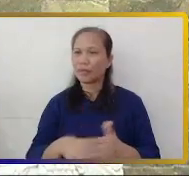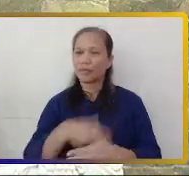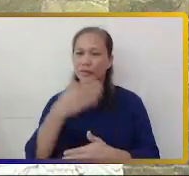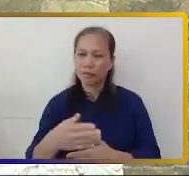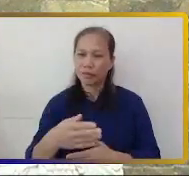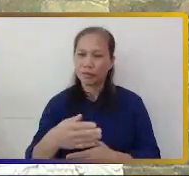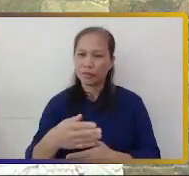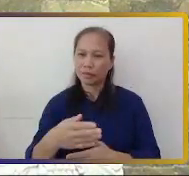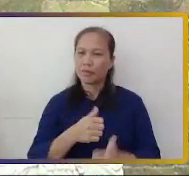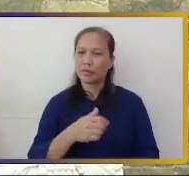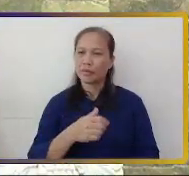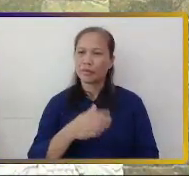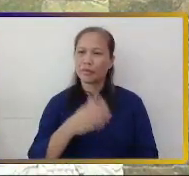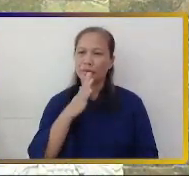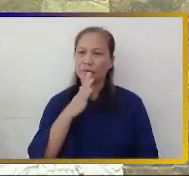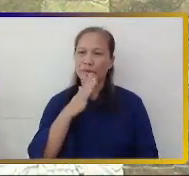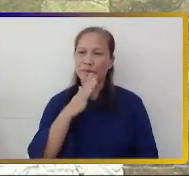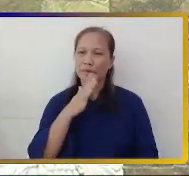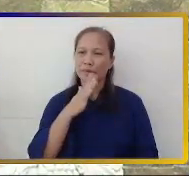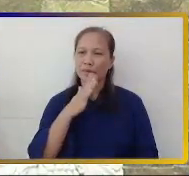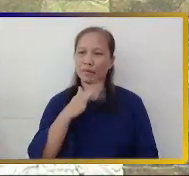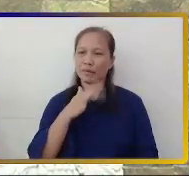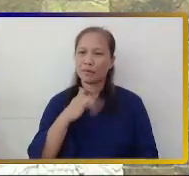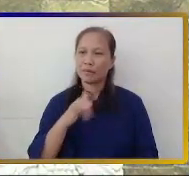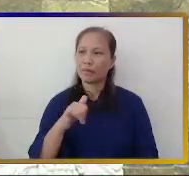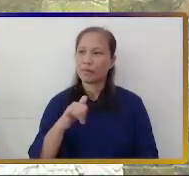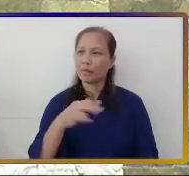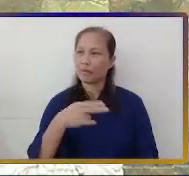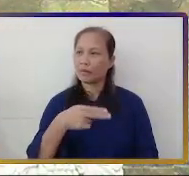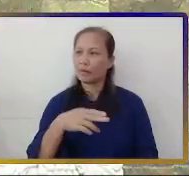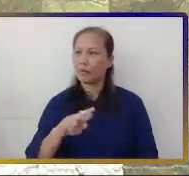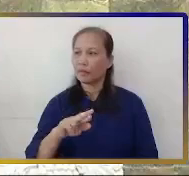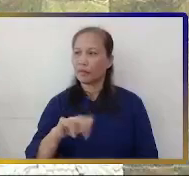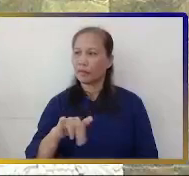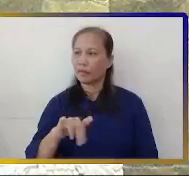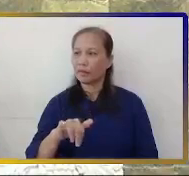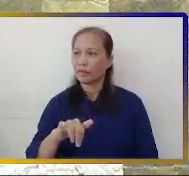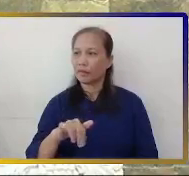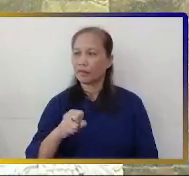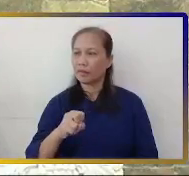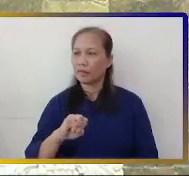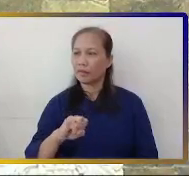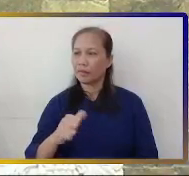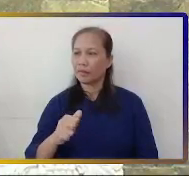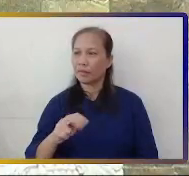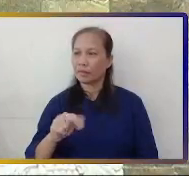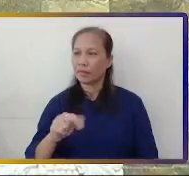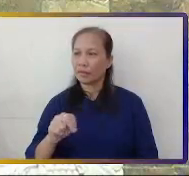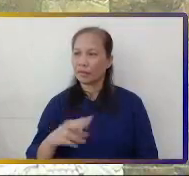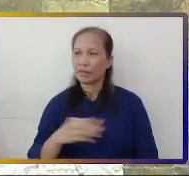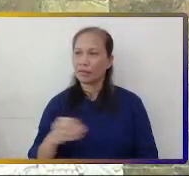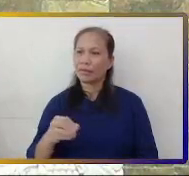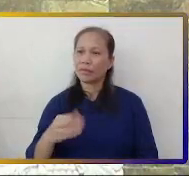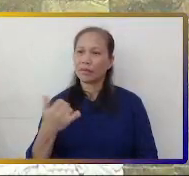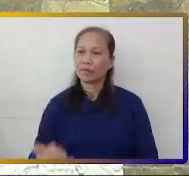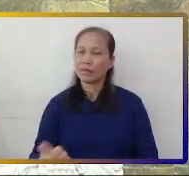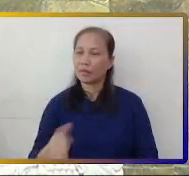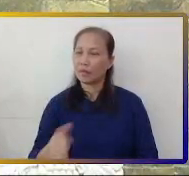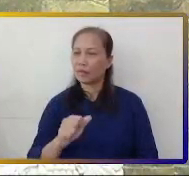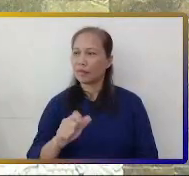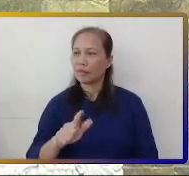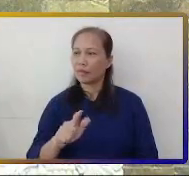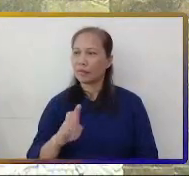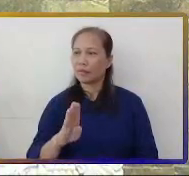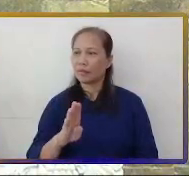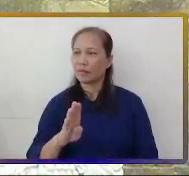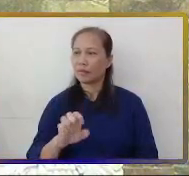Bakit kasi yung mga polici po ay sila rin po ay natagpuan doon sa town of albe na sinasabi ko po sa inyo Kanina